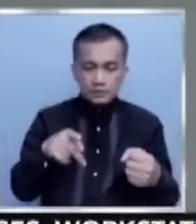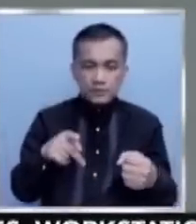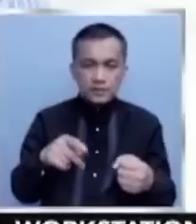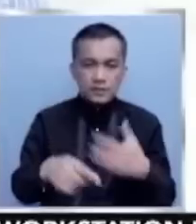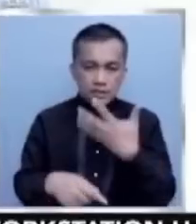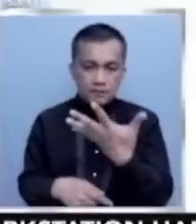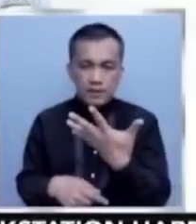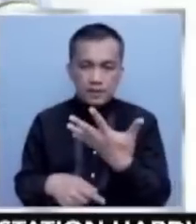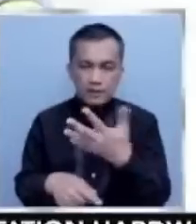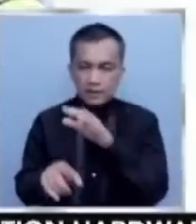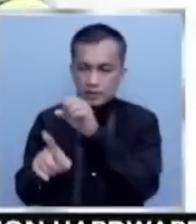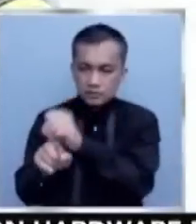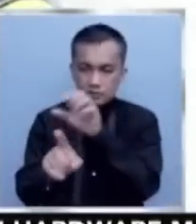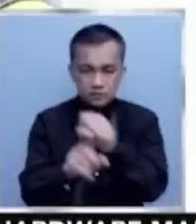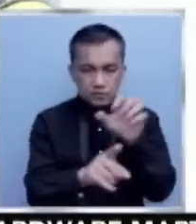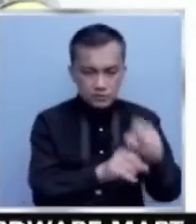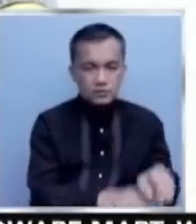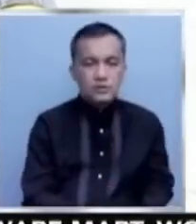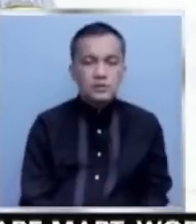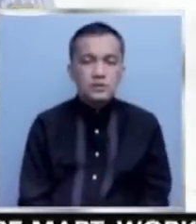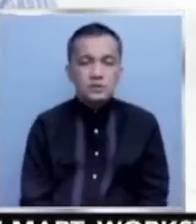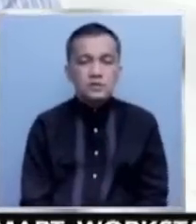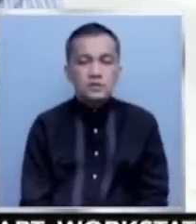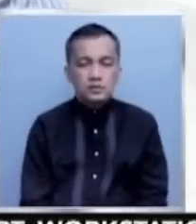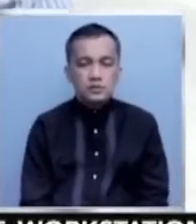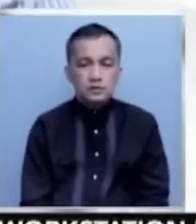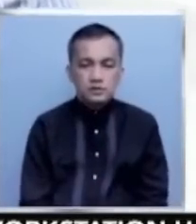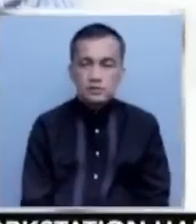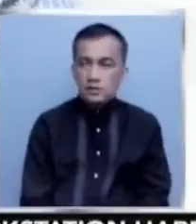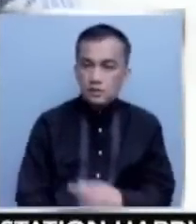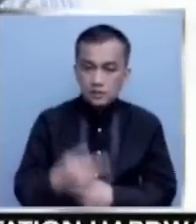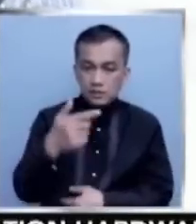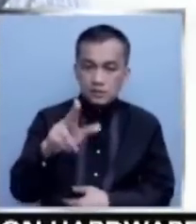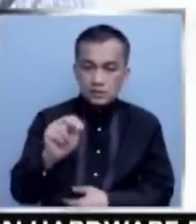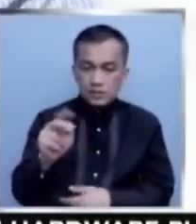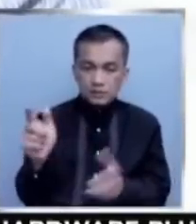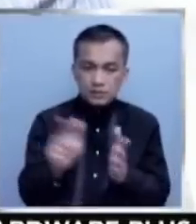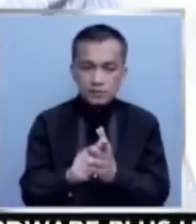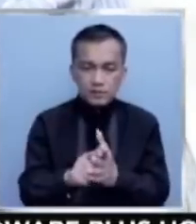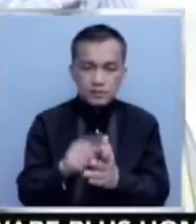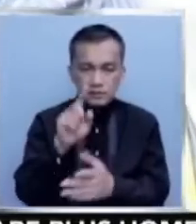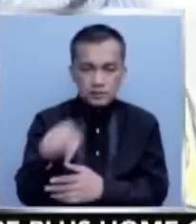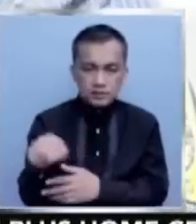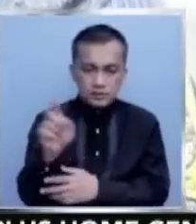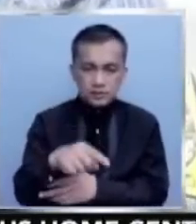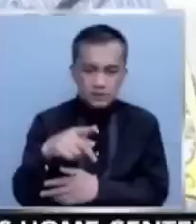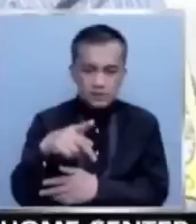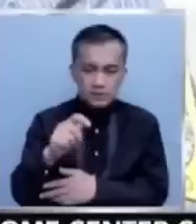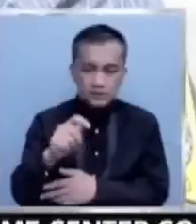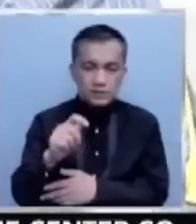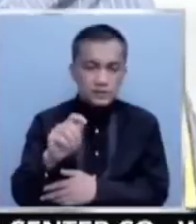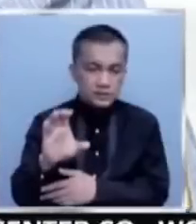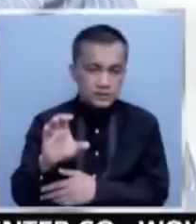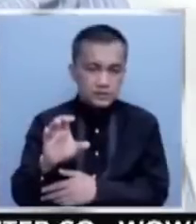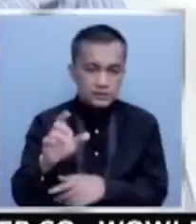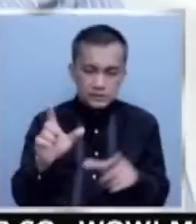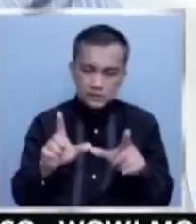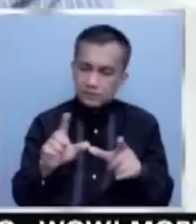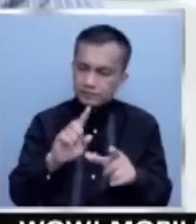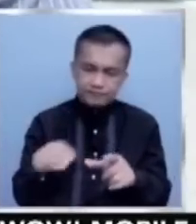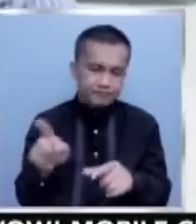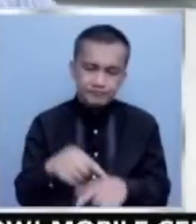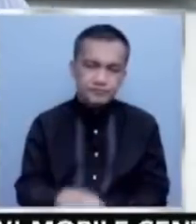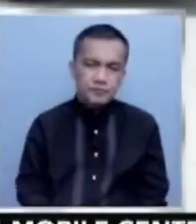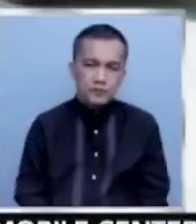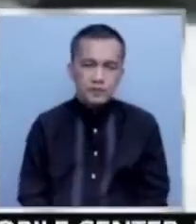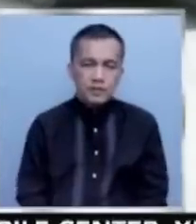inaresto. Siyempre, pagka gun ban, kansilado yung PTC tsaka yung lisensya. Kailangan kumuha